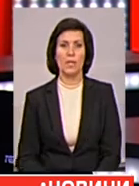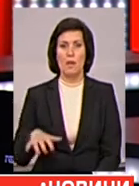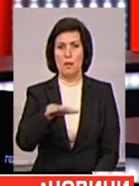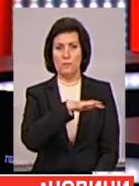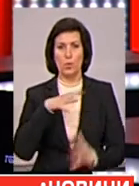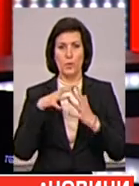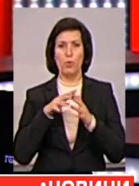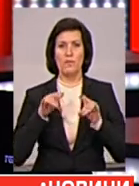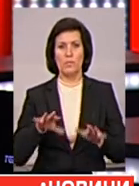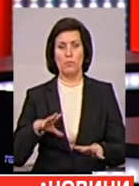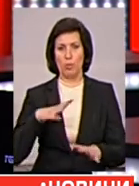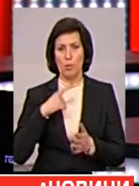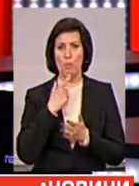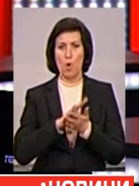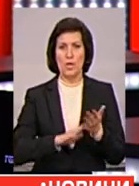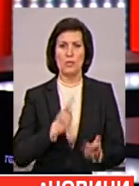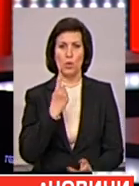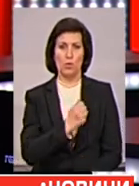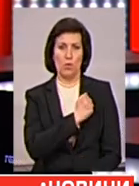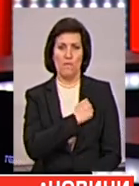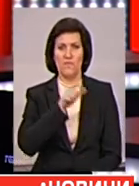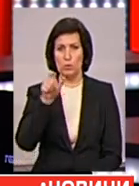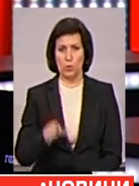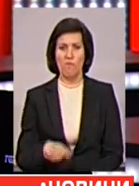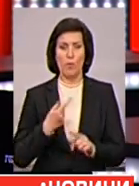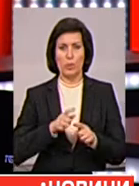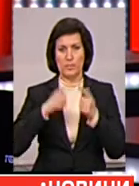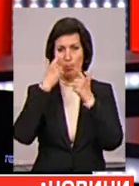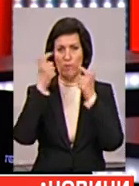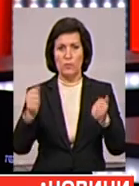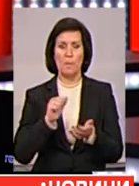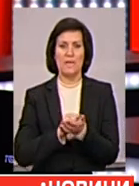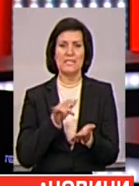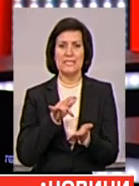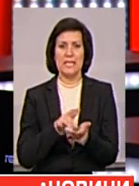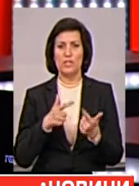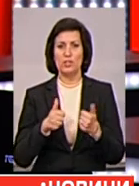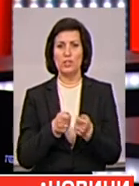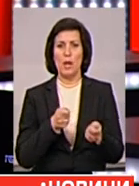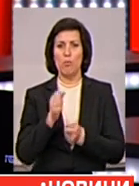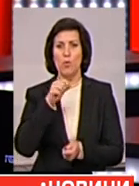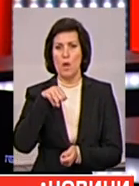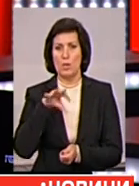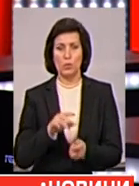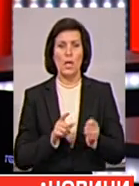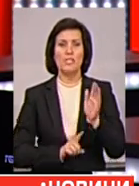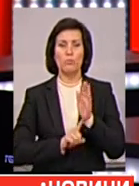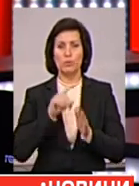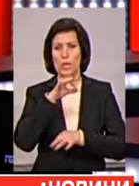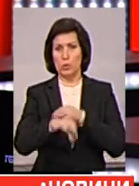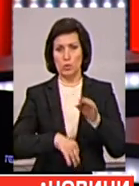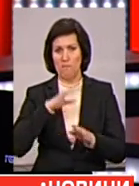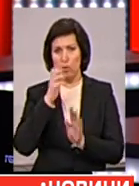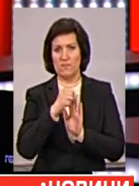У зоні бойових дій сьогодні було поранено одного українського військового. Про це повідомили в прес-центрі штабу АТО. З початку доби ворог 18